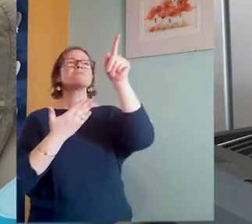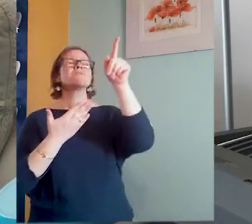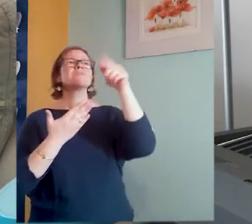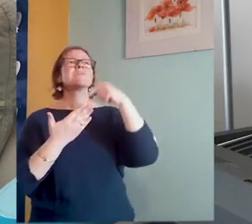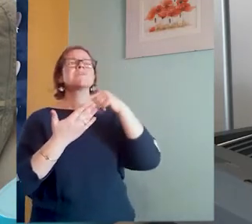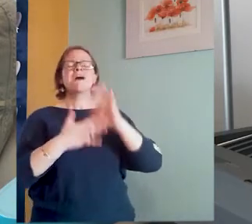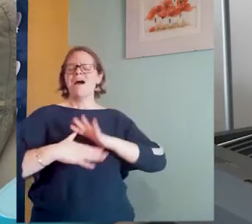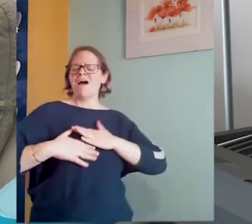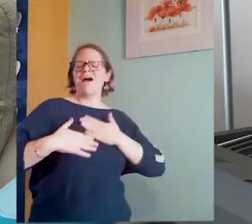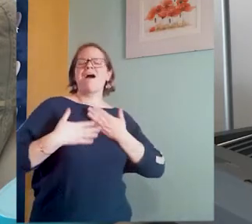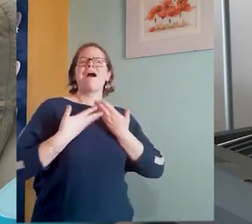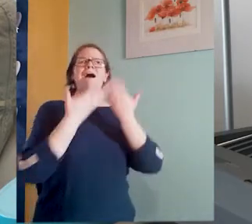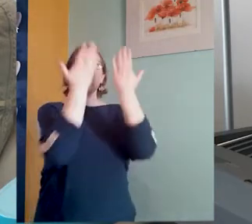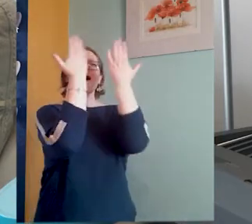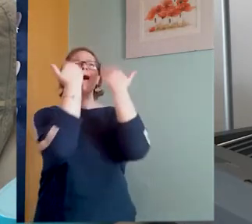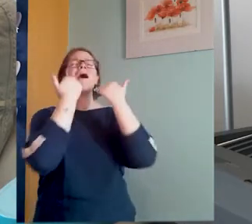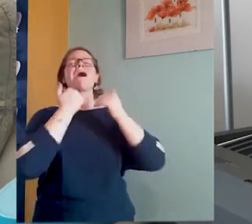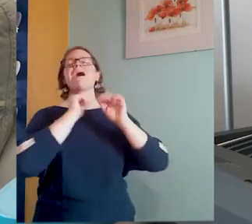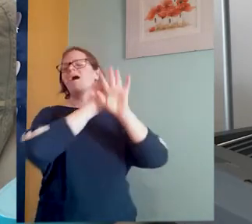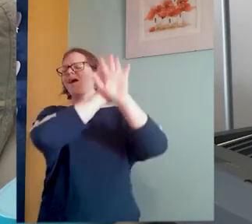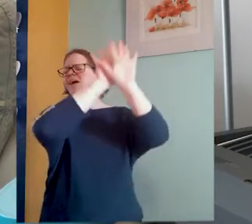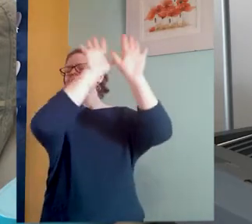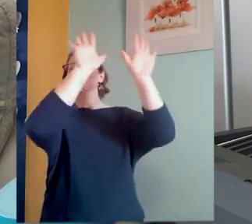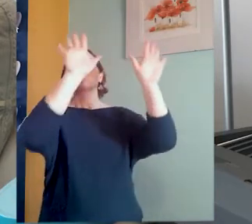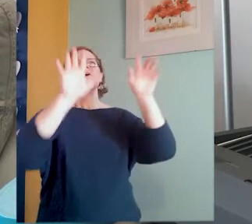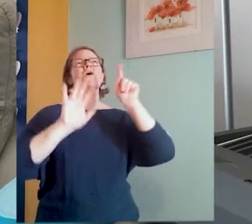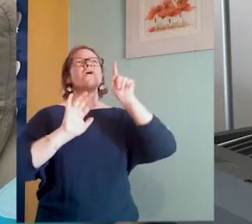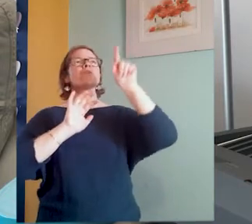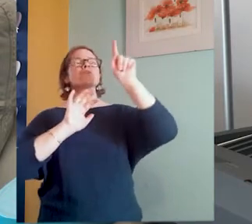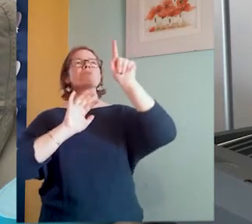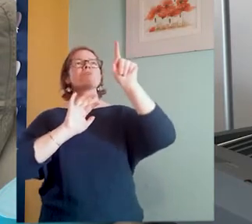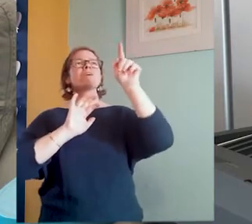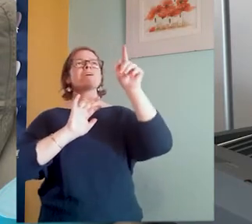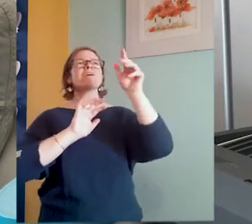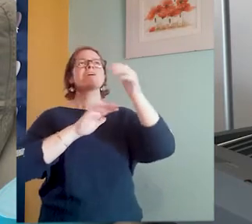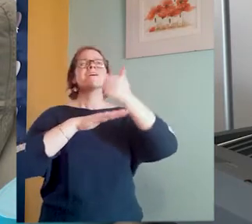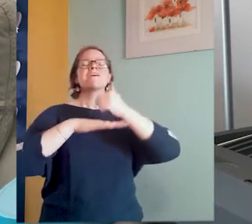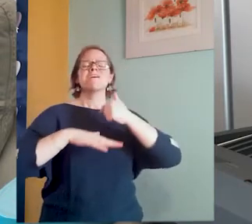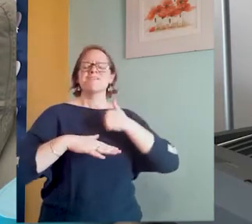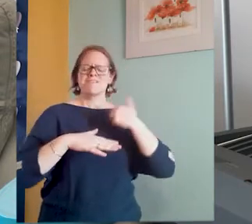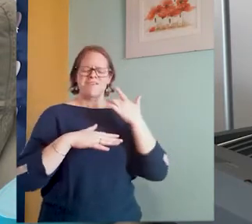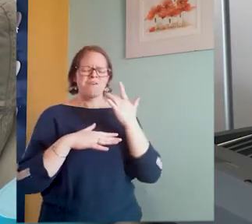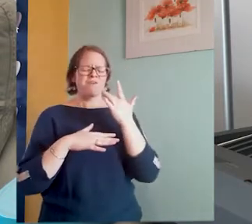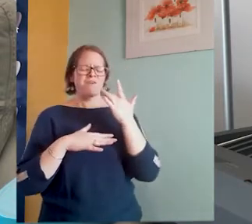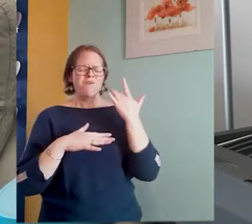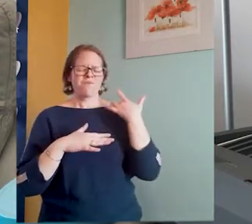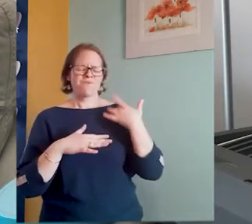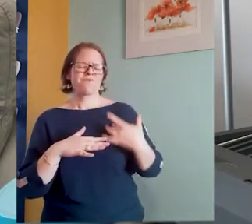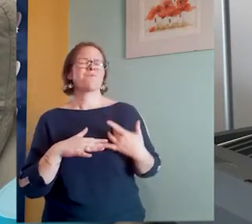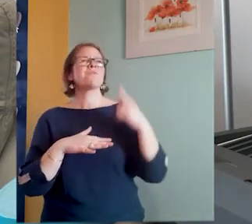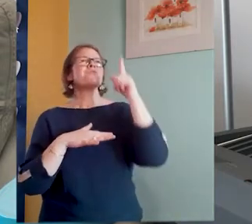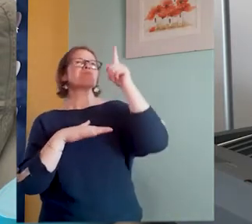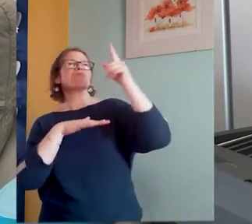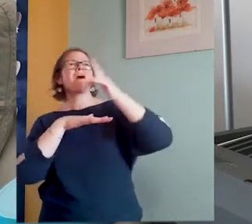Je veux t'élever. Je veux glorifier ton nom, Seigneur.